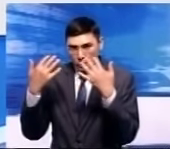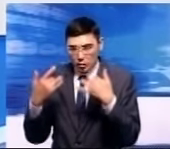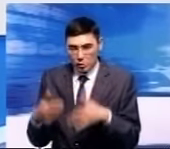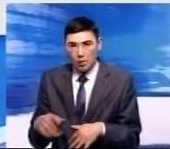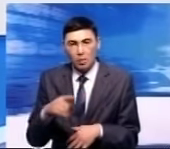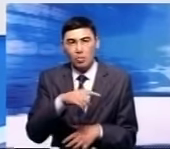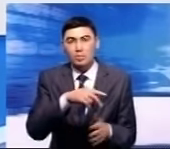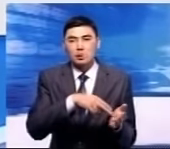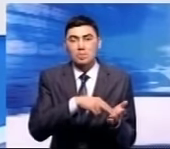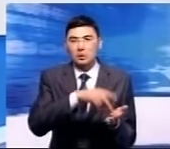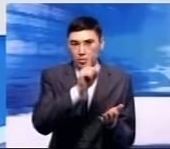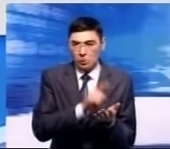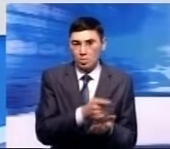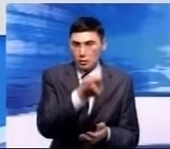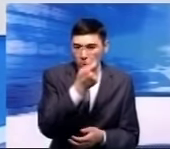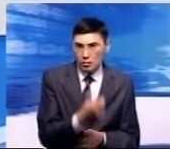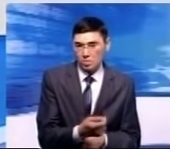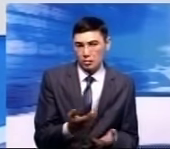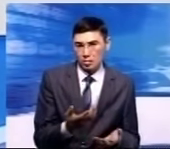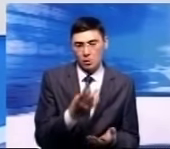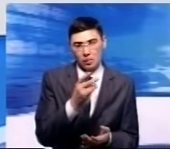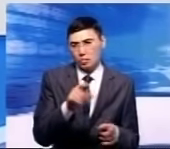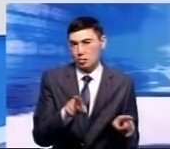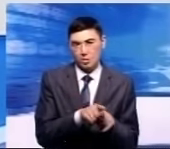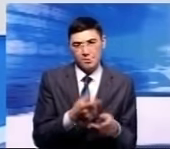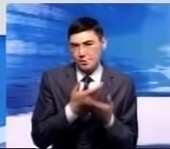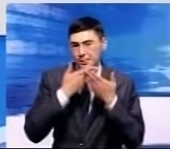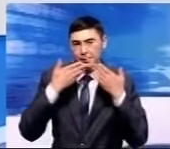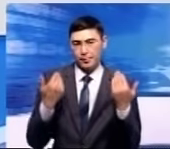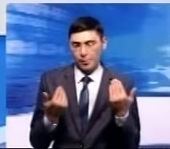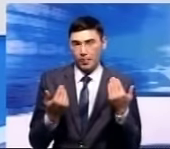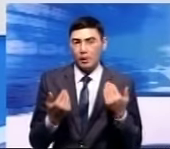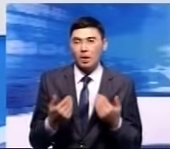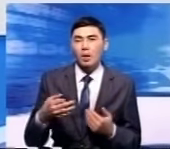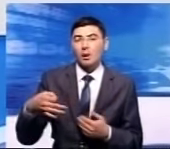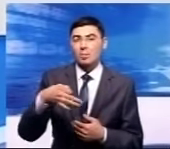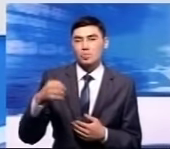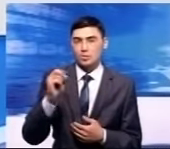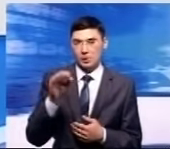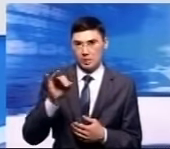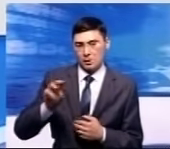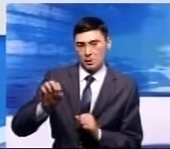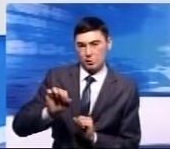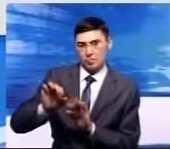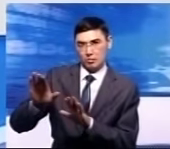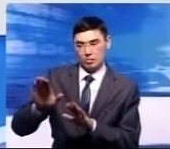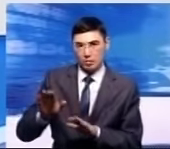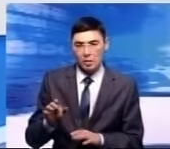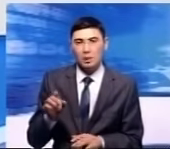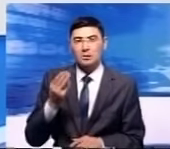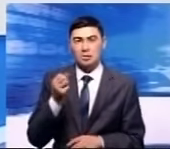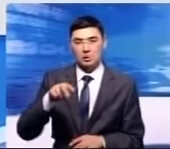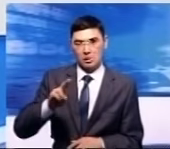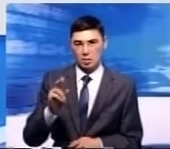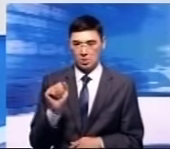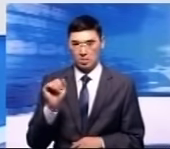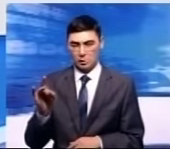заместитель акима области Шалхар Байбеков, посетивший вместе с акимом семей Ермаком Салимовым очередную сельскохозяйственную ярмарку